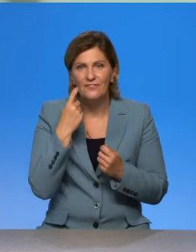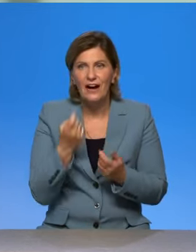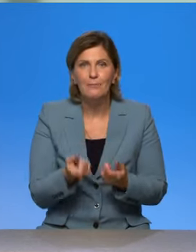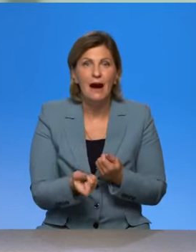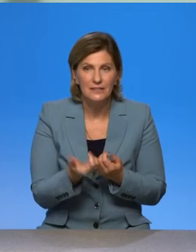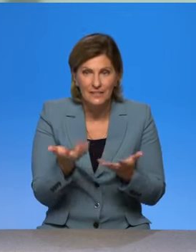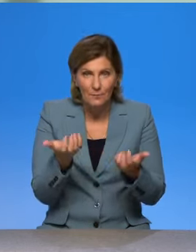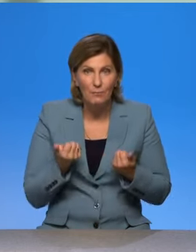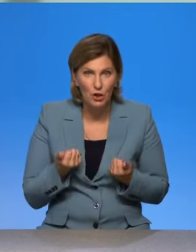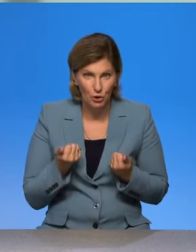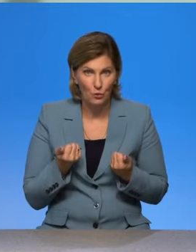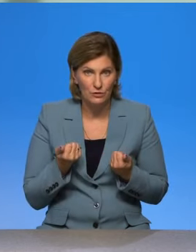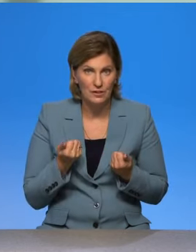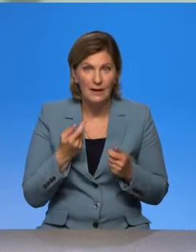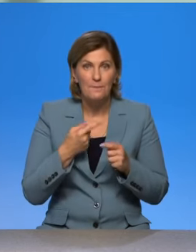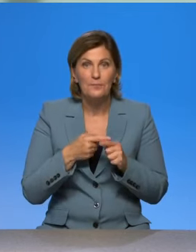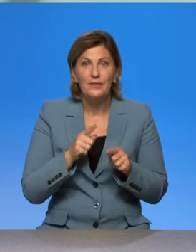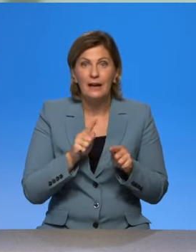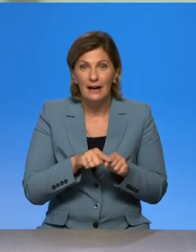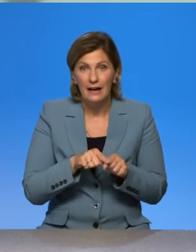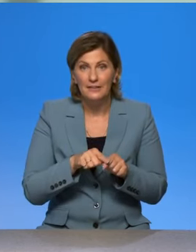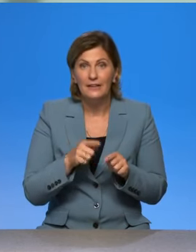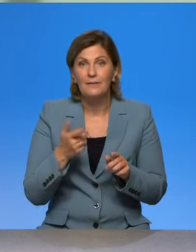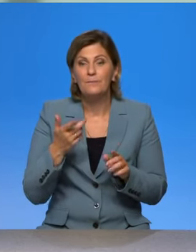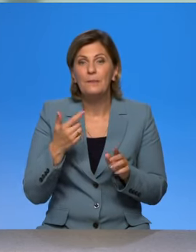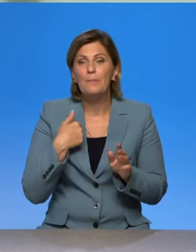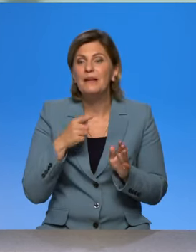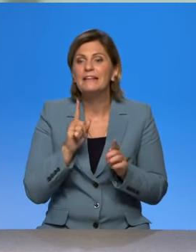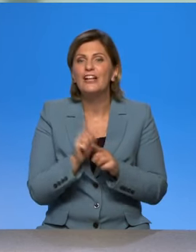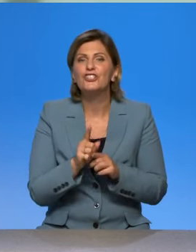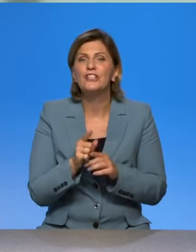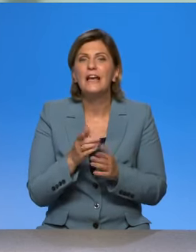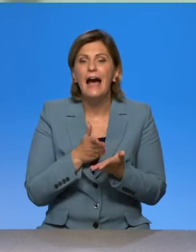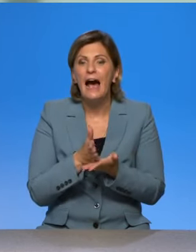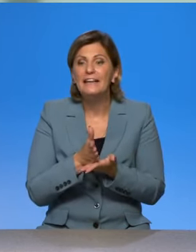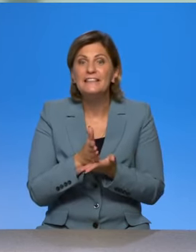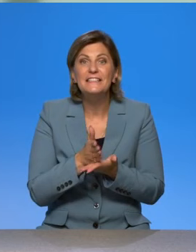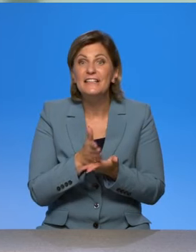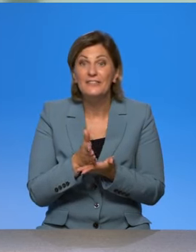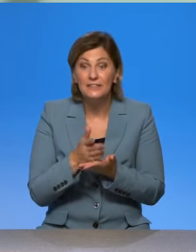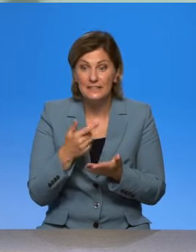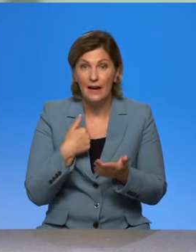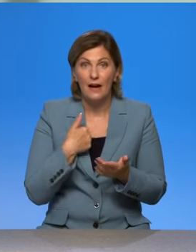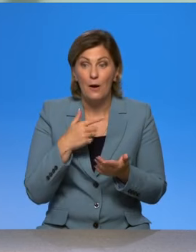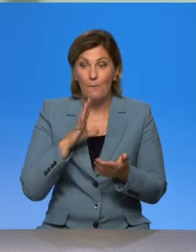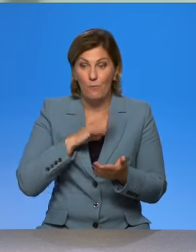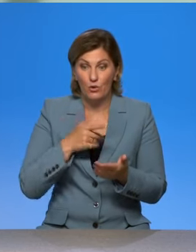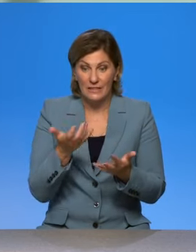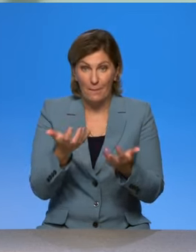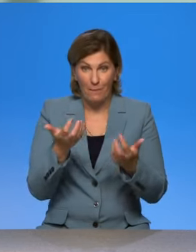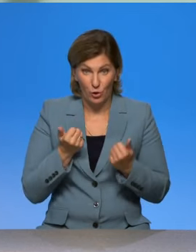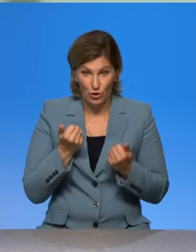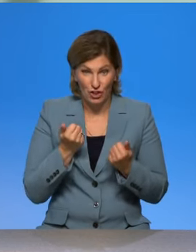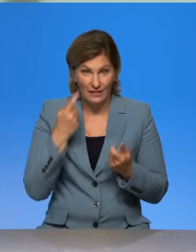потоков. Ну, то есть критическое мышление сначала мы включаем, мы должны сориентироваться, а потом уже из полученных каких-то данных понимать,